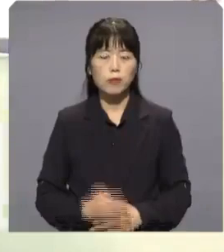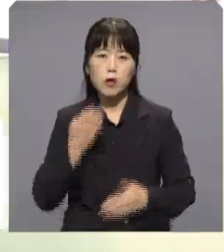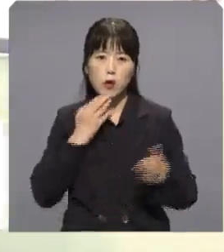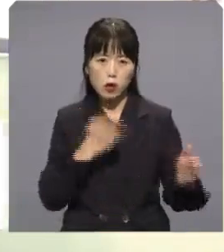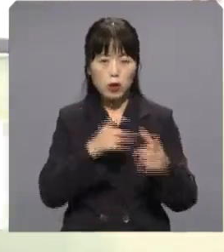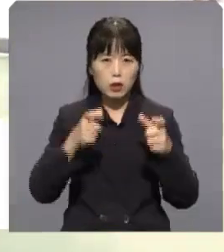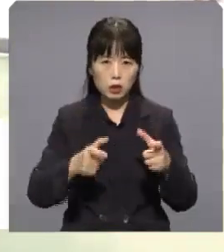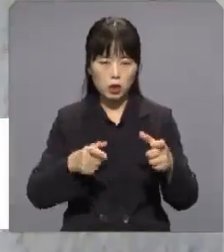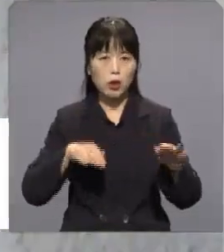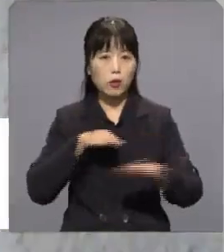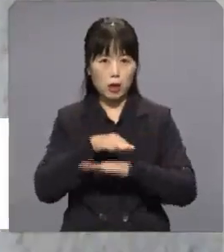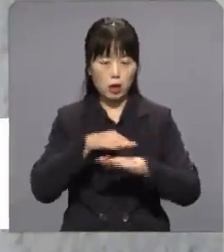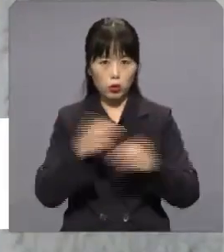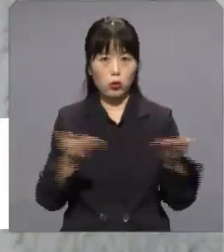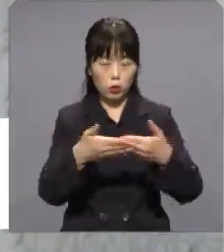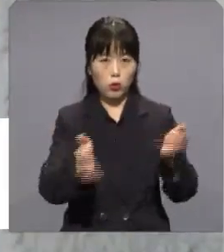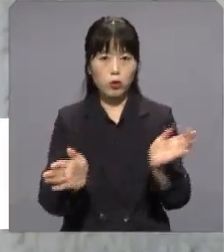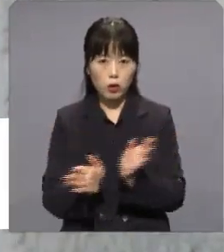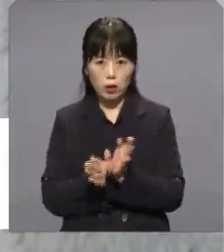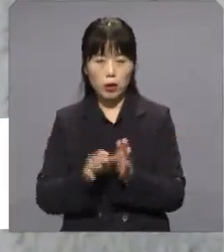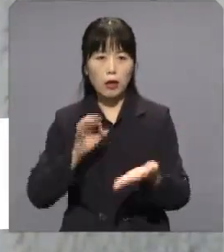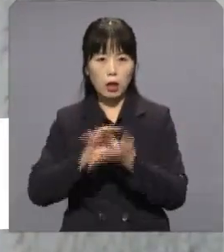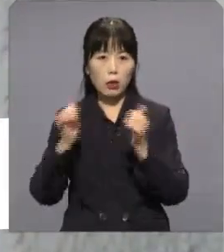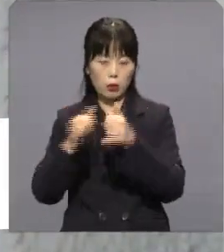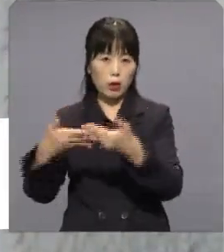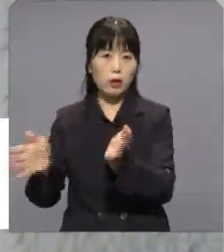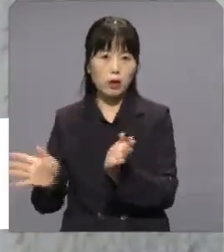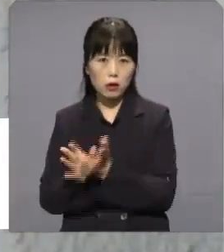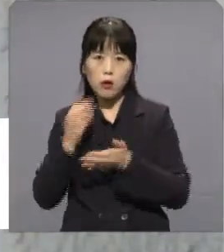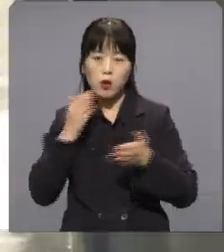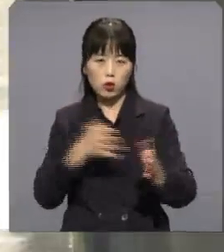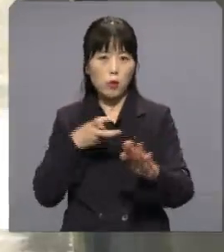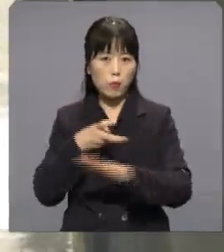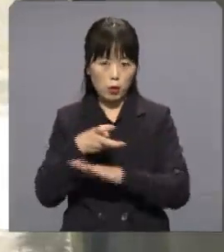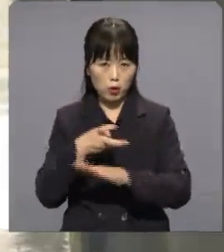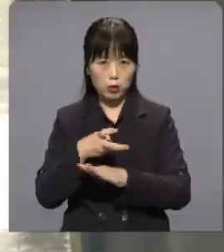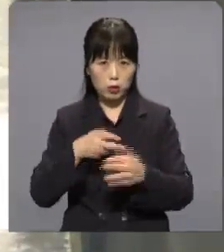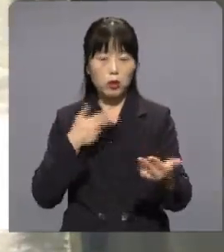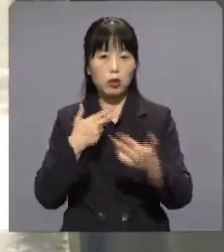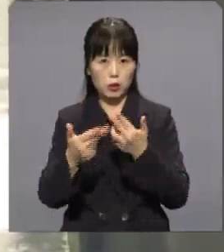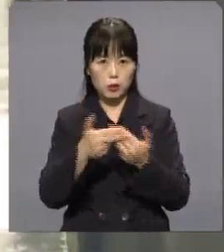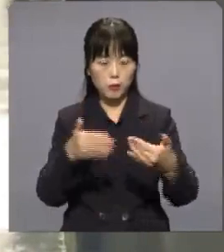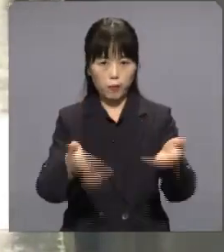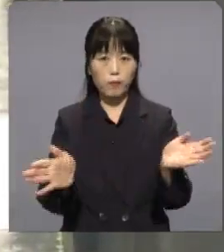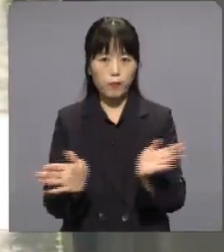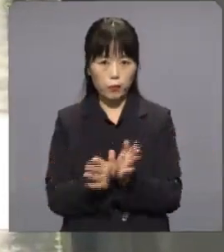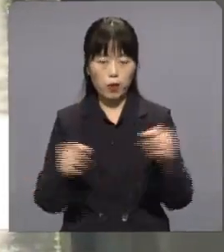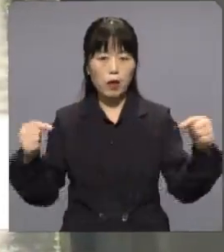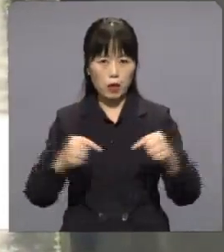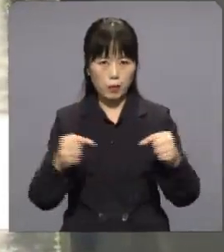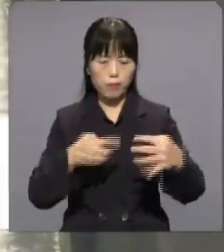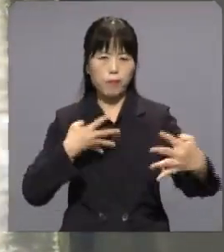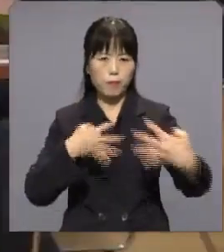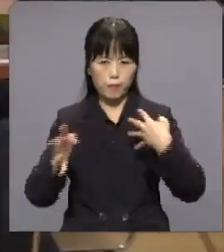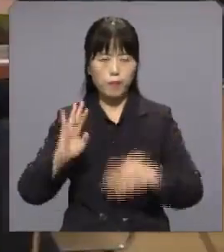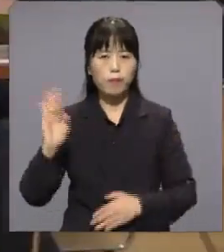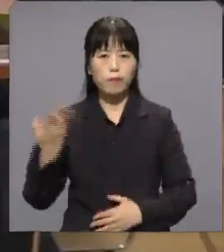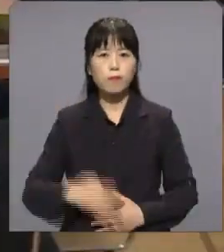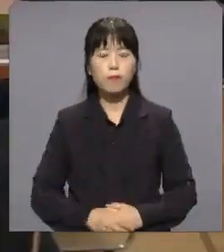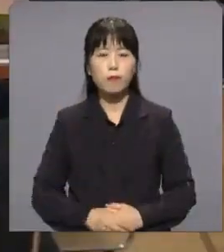경기지역 자동차 노동조합과 사용자 단체인 경기도 버스운송사업조합 간 의 단체 부서 b 결렬됐습니다